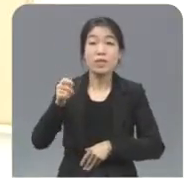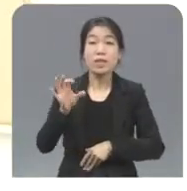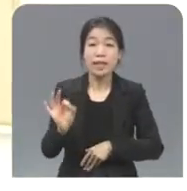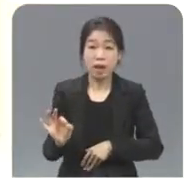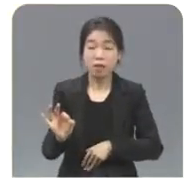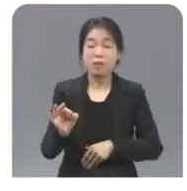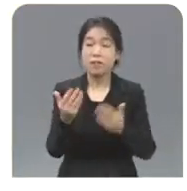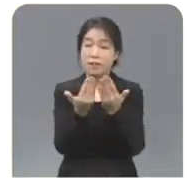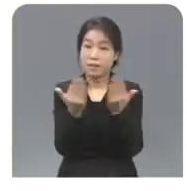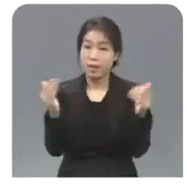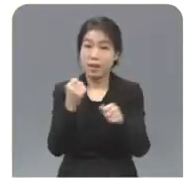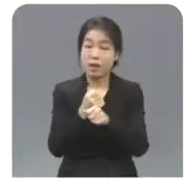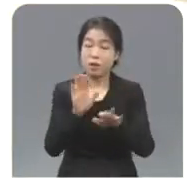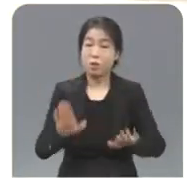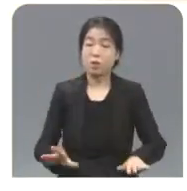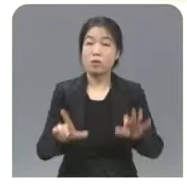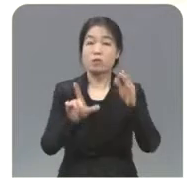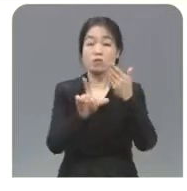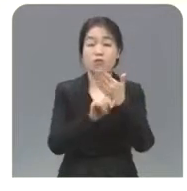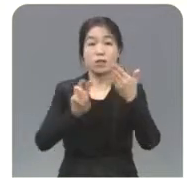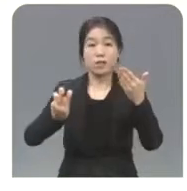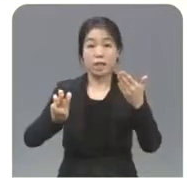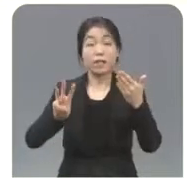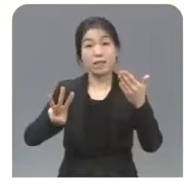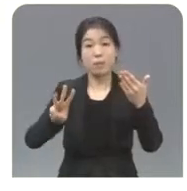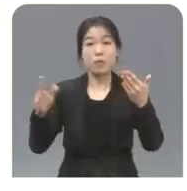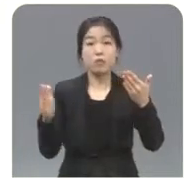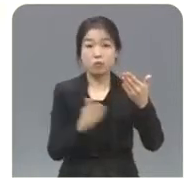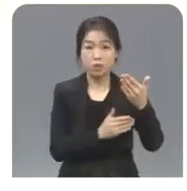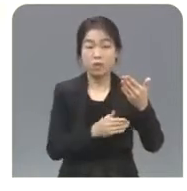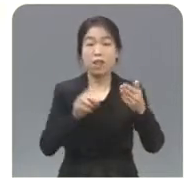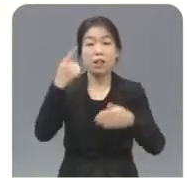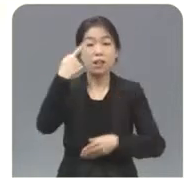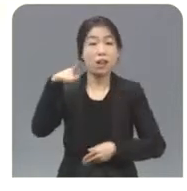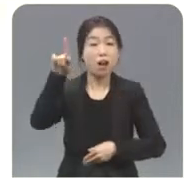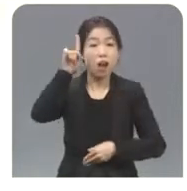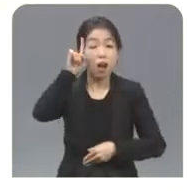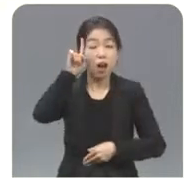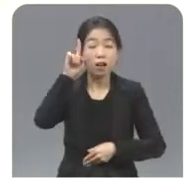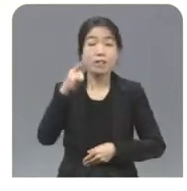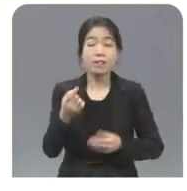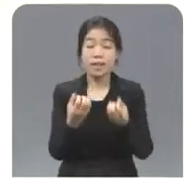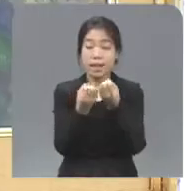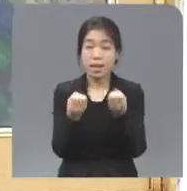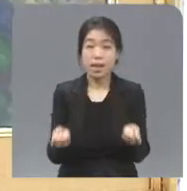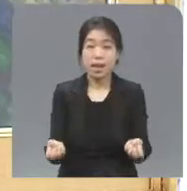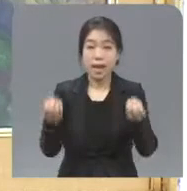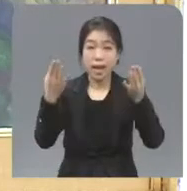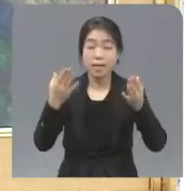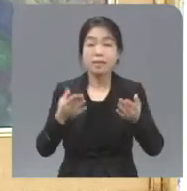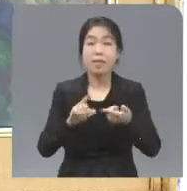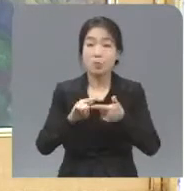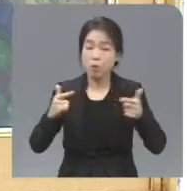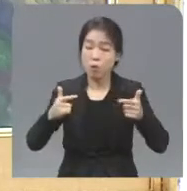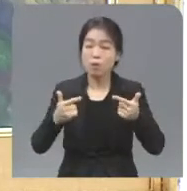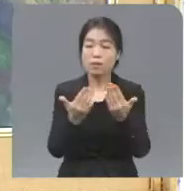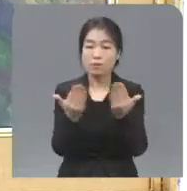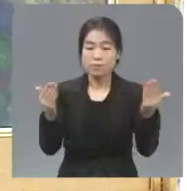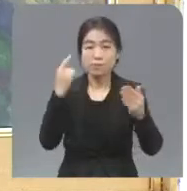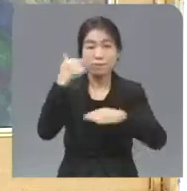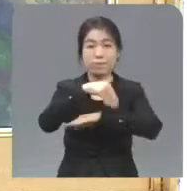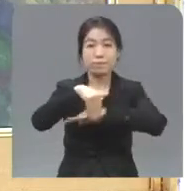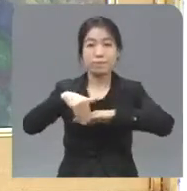열리고 오는 3일부터 는 러시아 예술가 그룹의 전시회 길잃은 혼종 시대를 걷다 전시회도 열릴